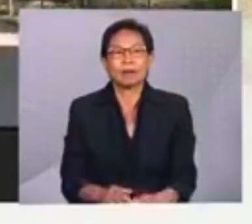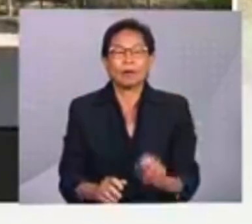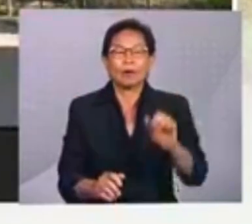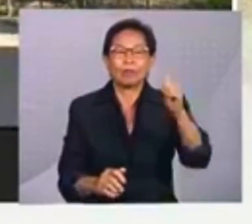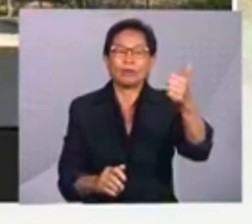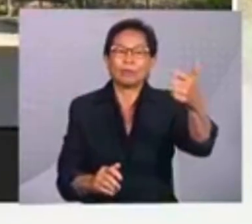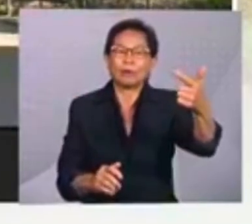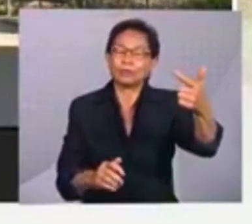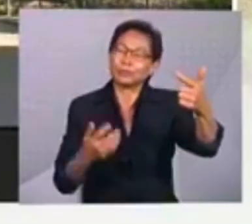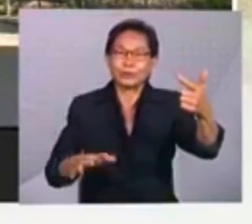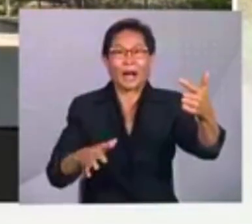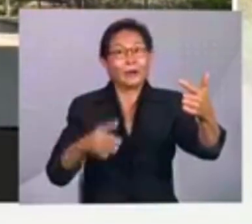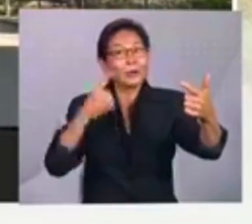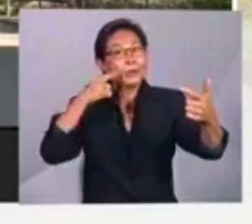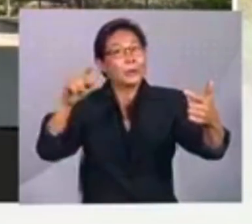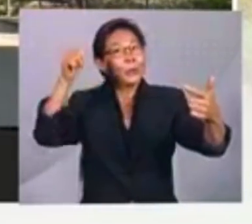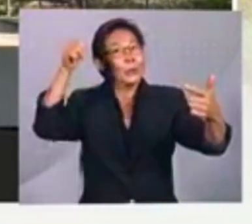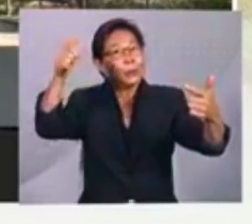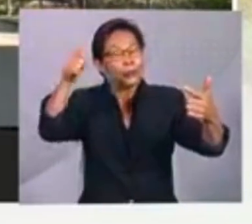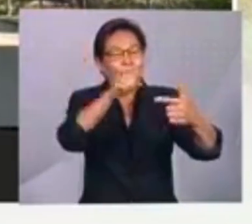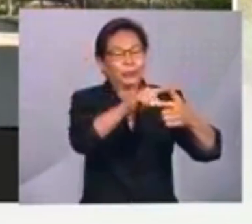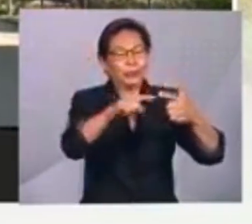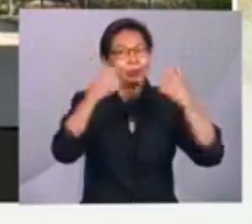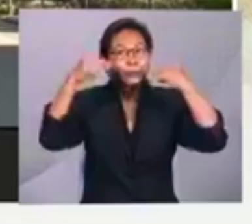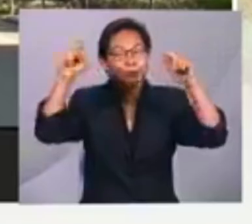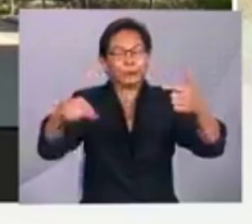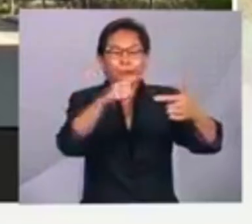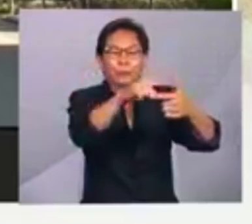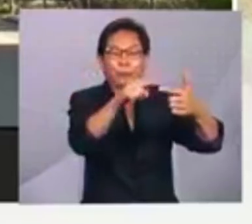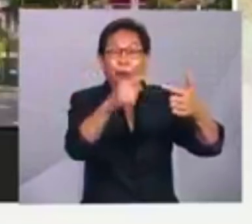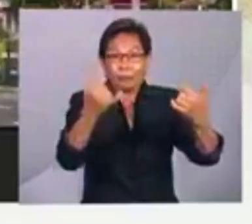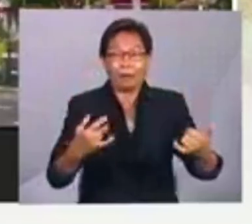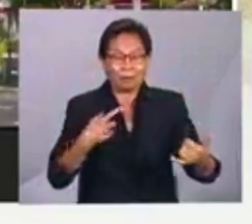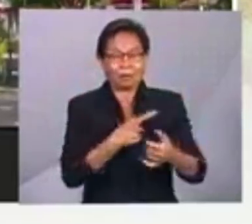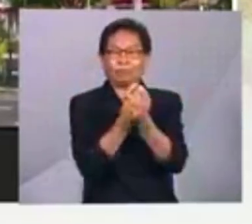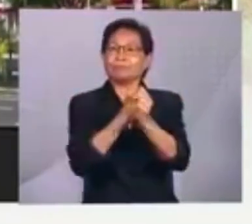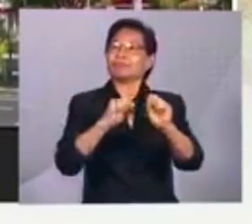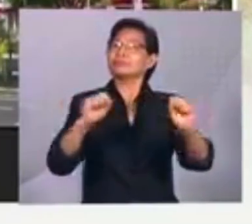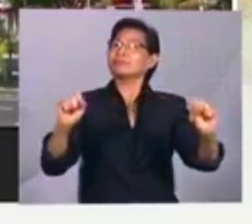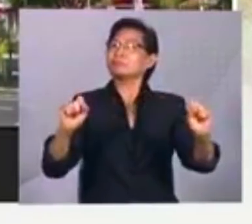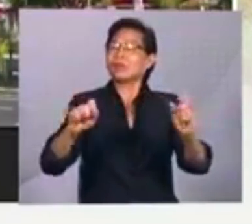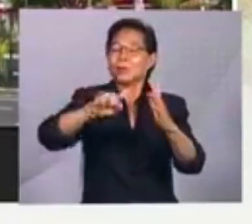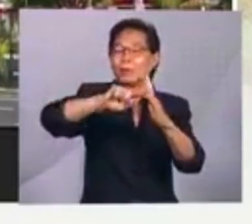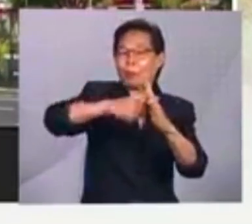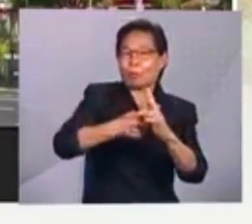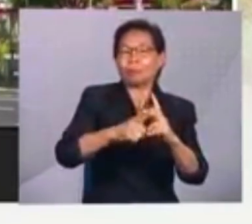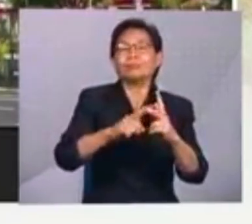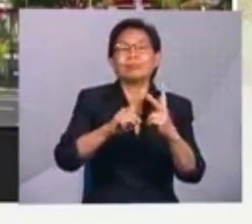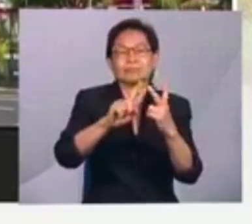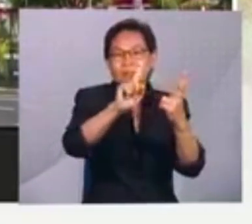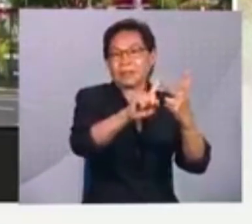pertama dan kedua telah membuahkan hasil saat ini kita telah bersedia untuk memulihkan